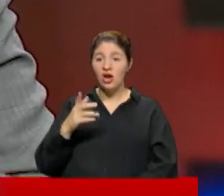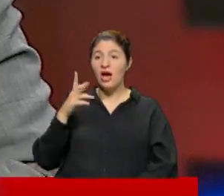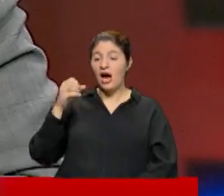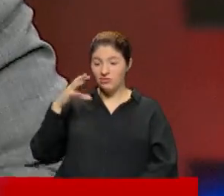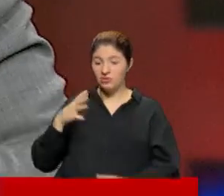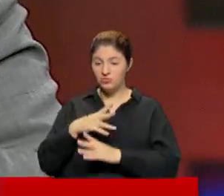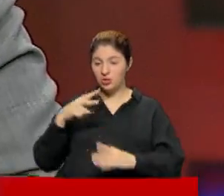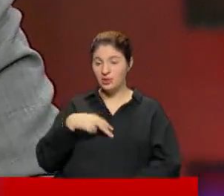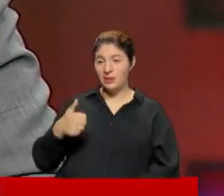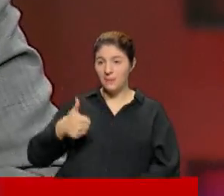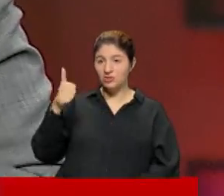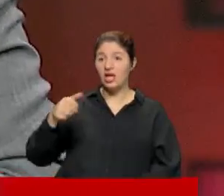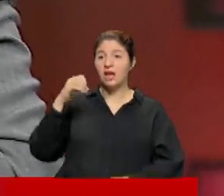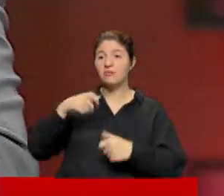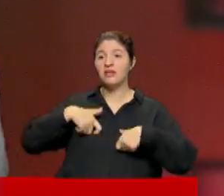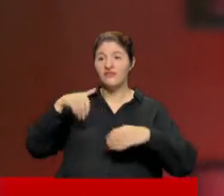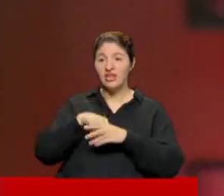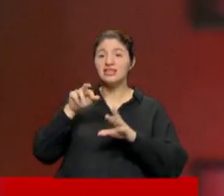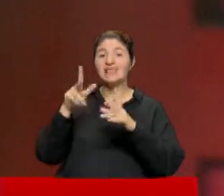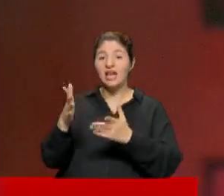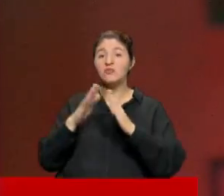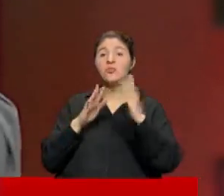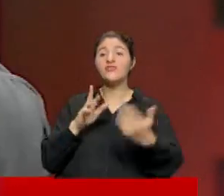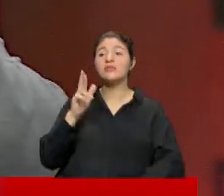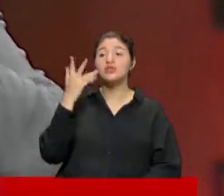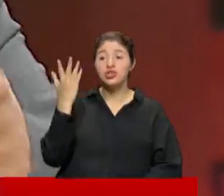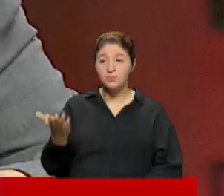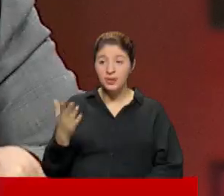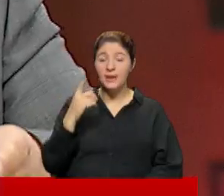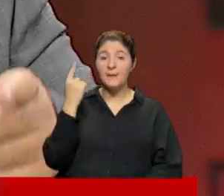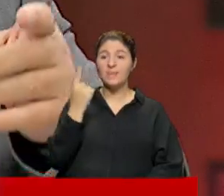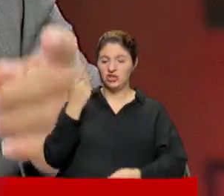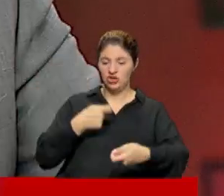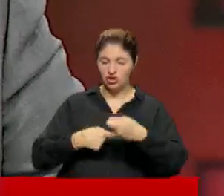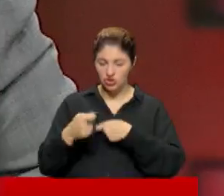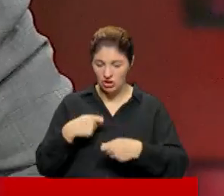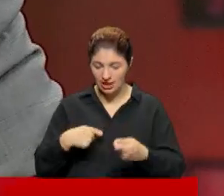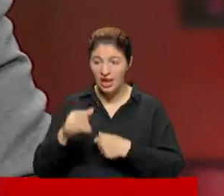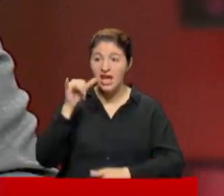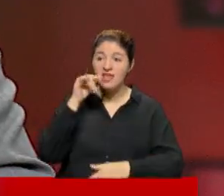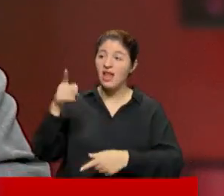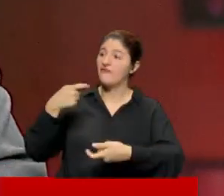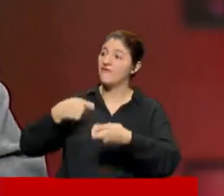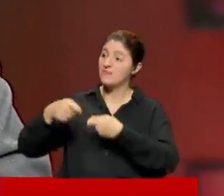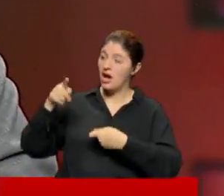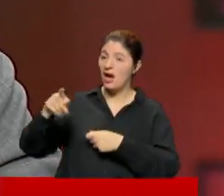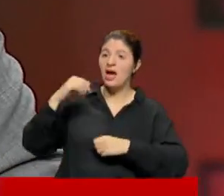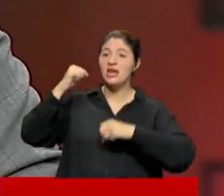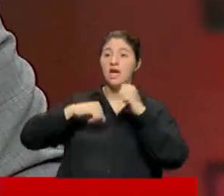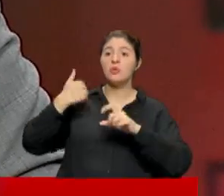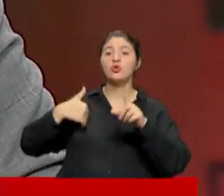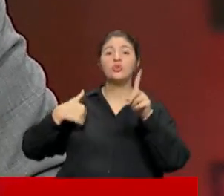Başkanı AKP vekili sanki muhalefet demiş gibi bir şirketi İtalyan firmasını rekabet